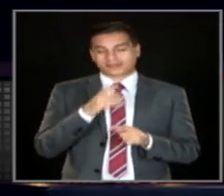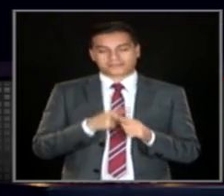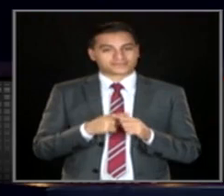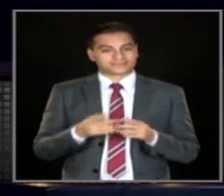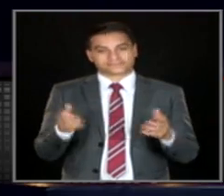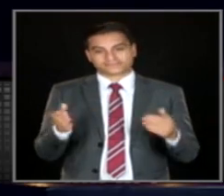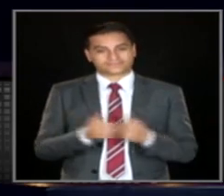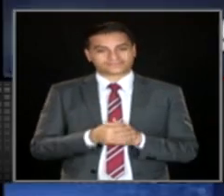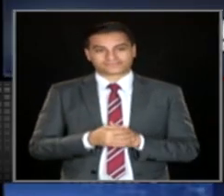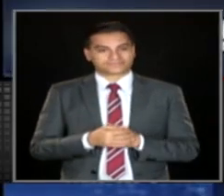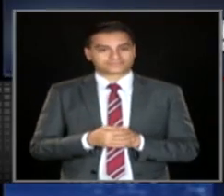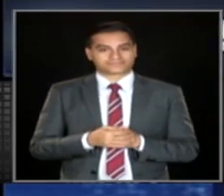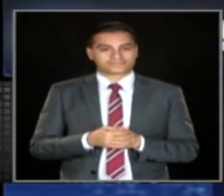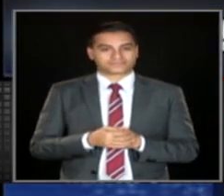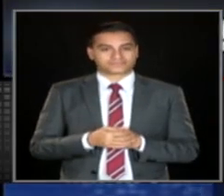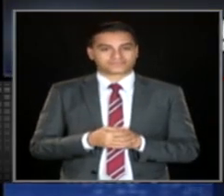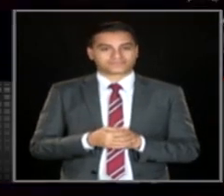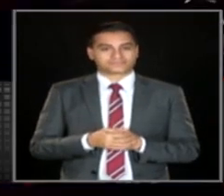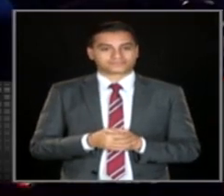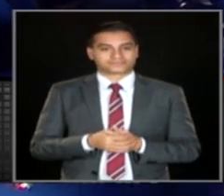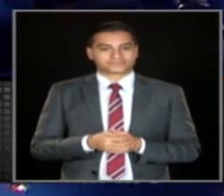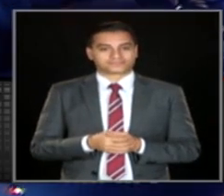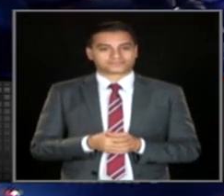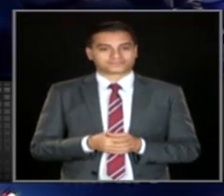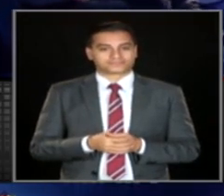حمدي إجابة خاطئة.